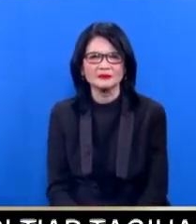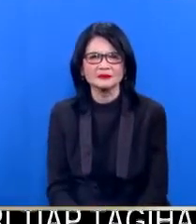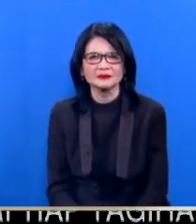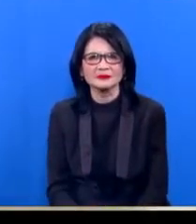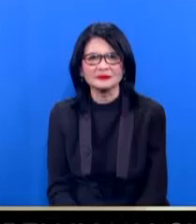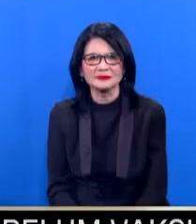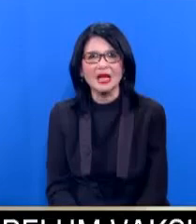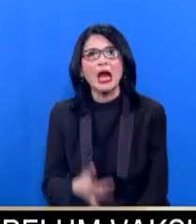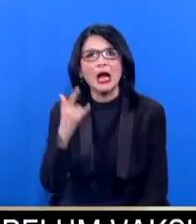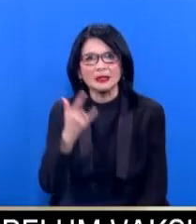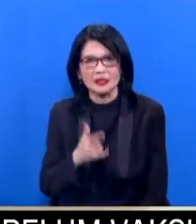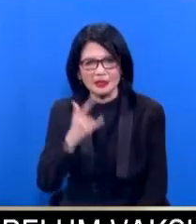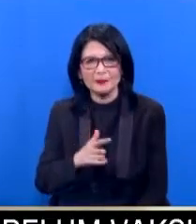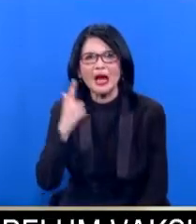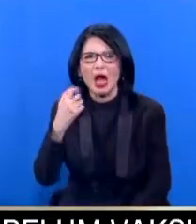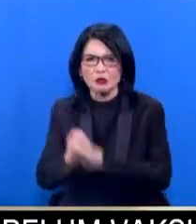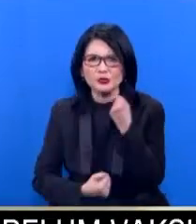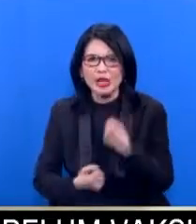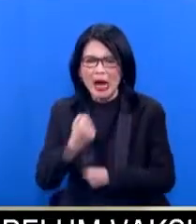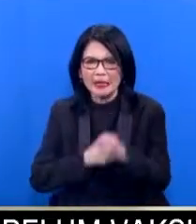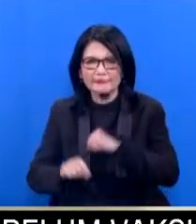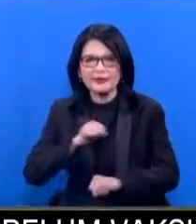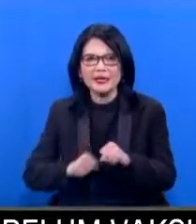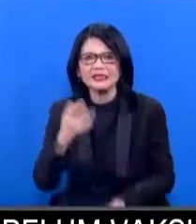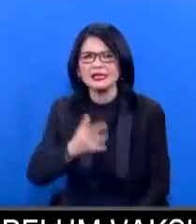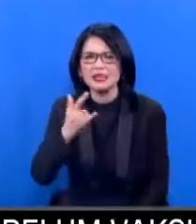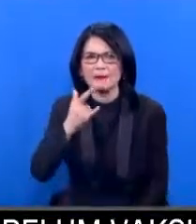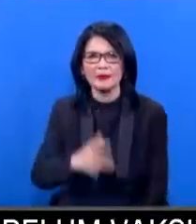orang harus tetap jalan buat aktivitas sehari-hari kan.